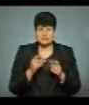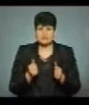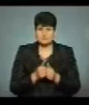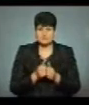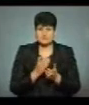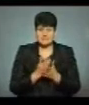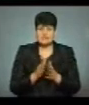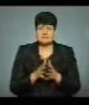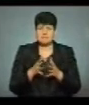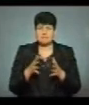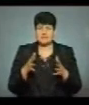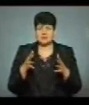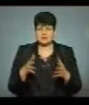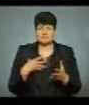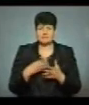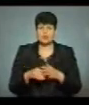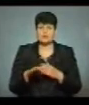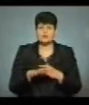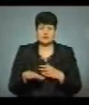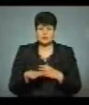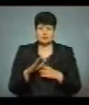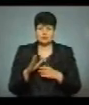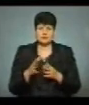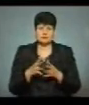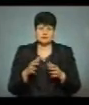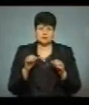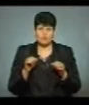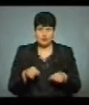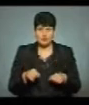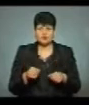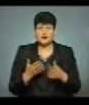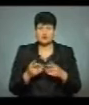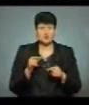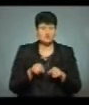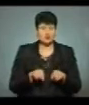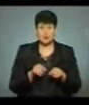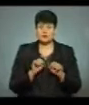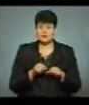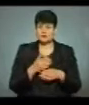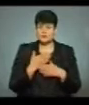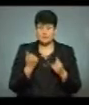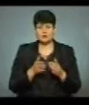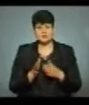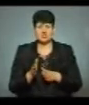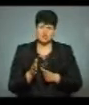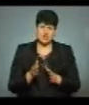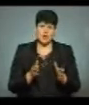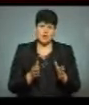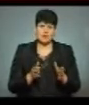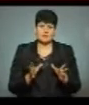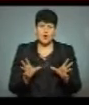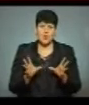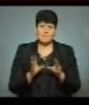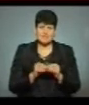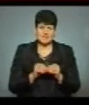громади, збільшивши таким чином свою територію і стати більш спроможною, але якщо такої можливості немає, то пішли шляхом на